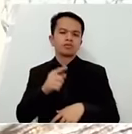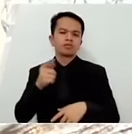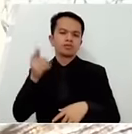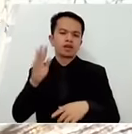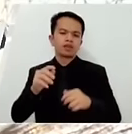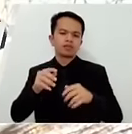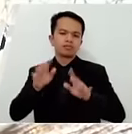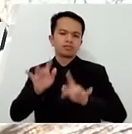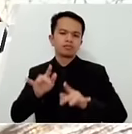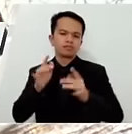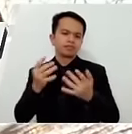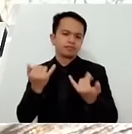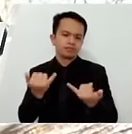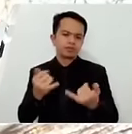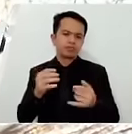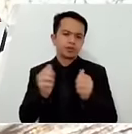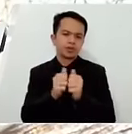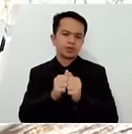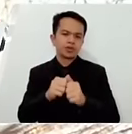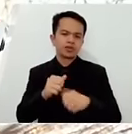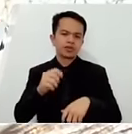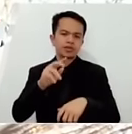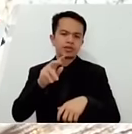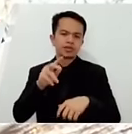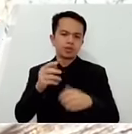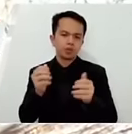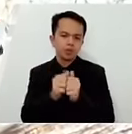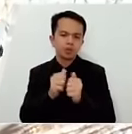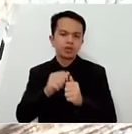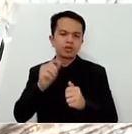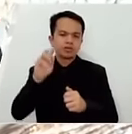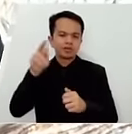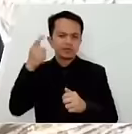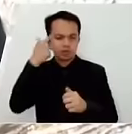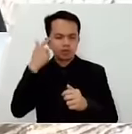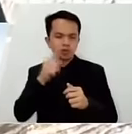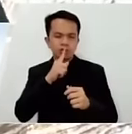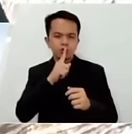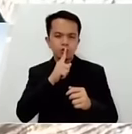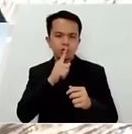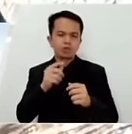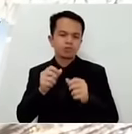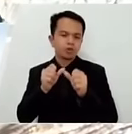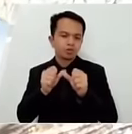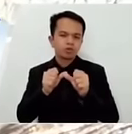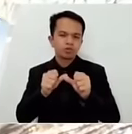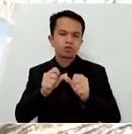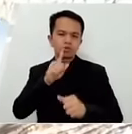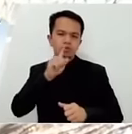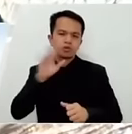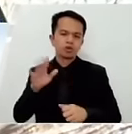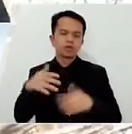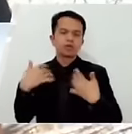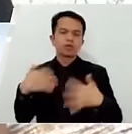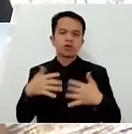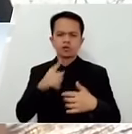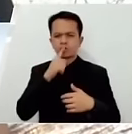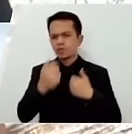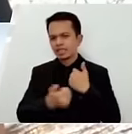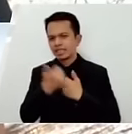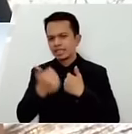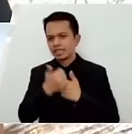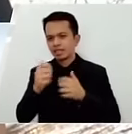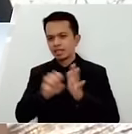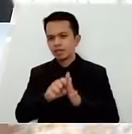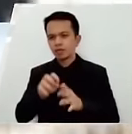we have people in the government who have always been true to their oath. It's a risky thing when you run after